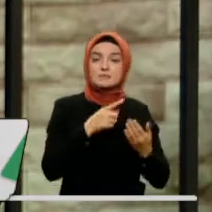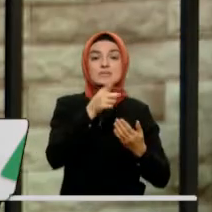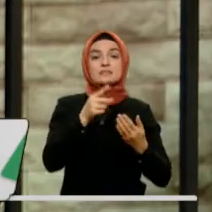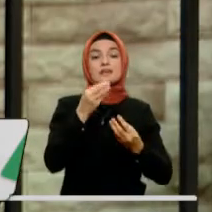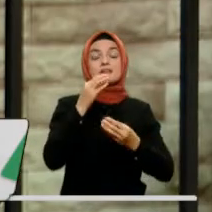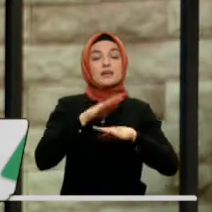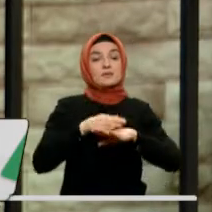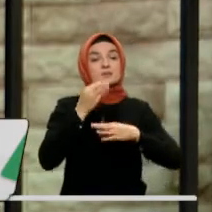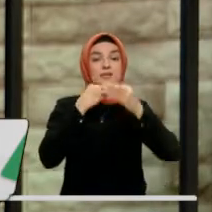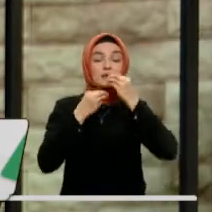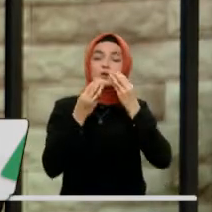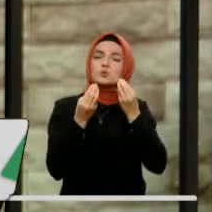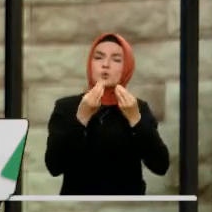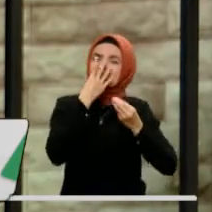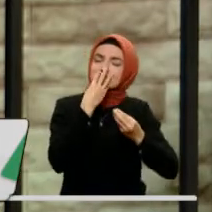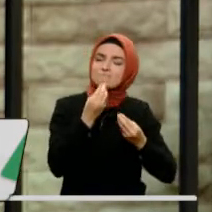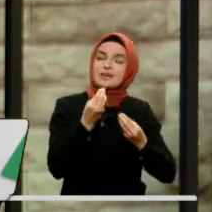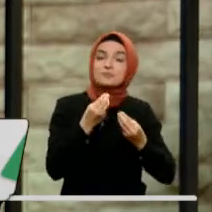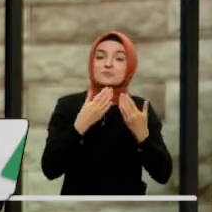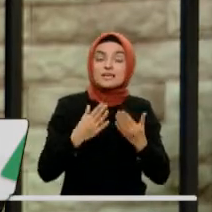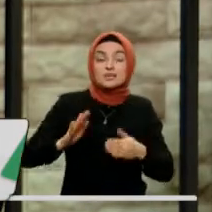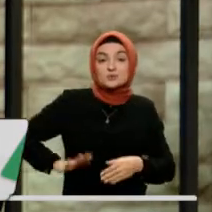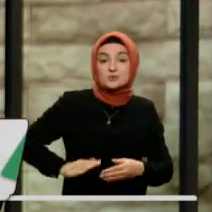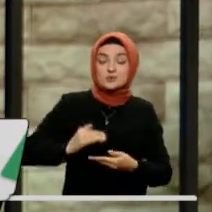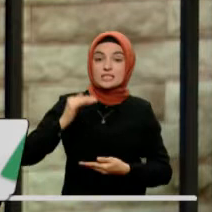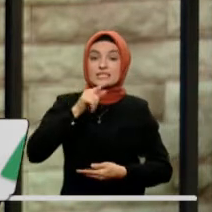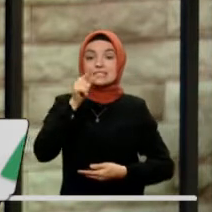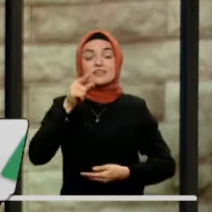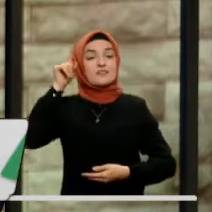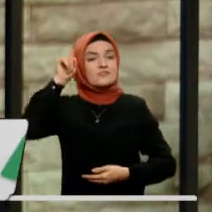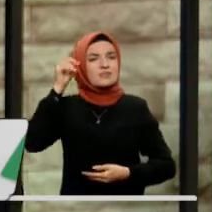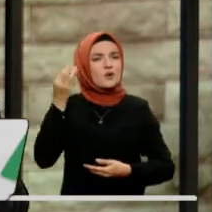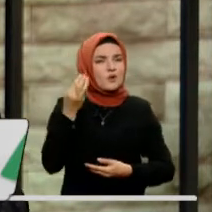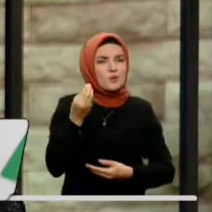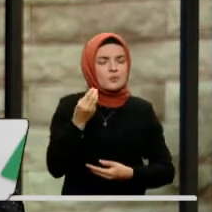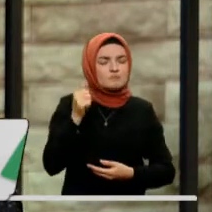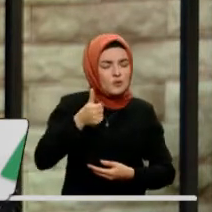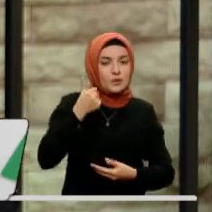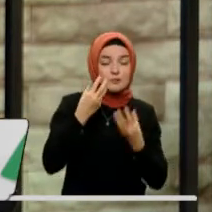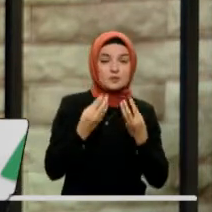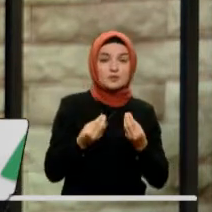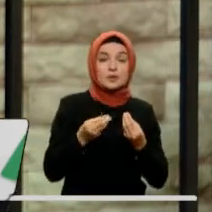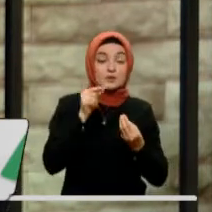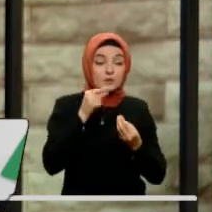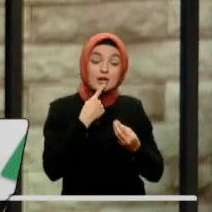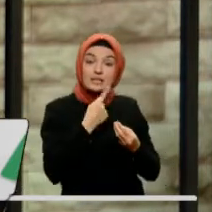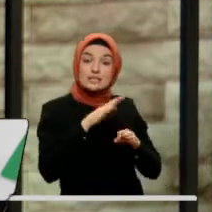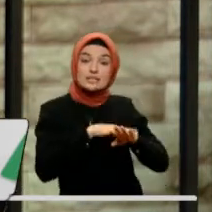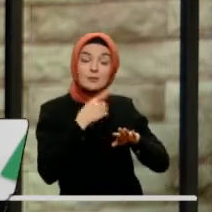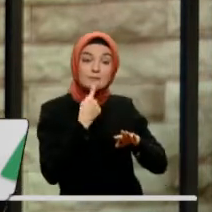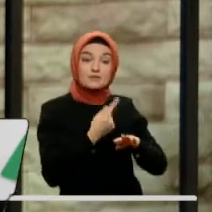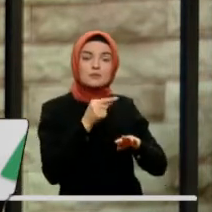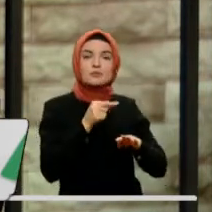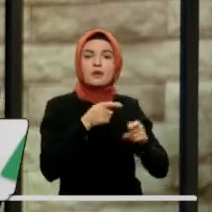çok beğenirim. Ya da çocuk yetiştirirken senin fikrini önemserim ama biraz da böyle yap kızım derim. Yani orada bir eğitim